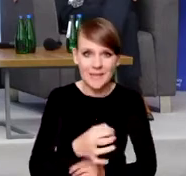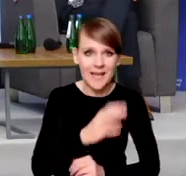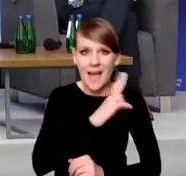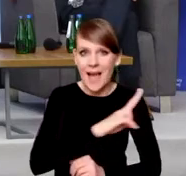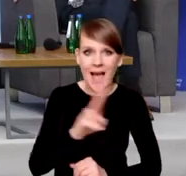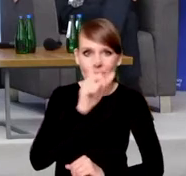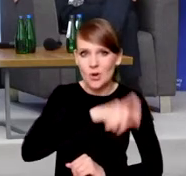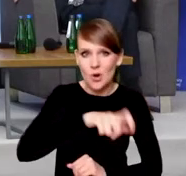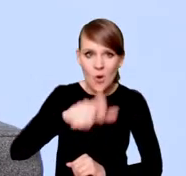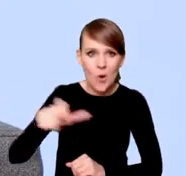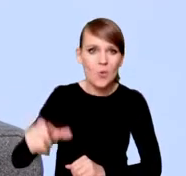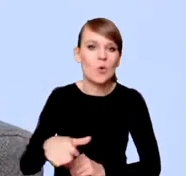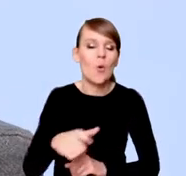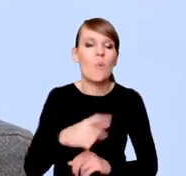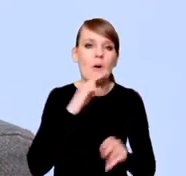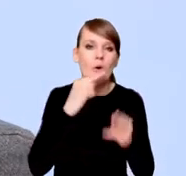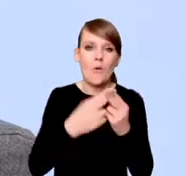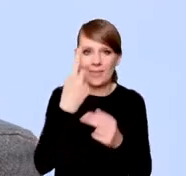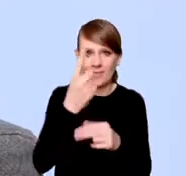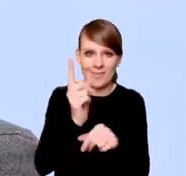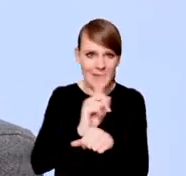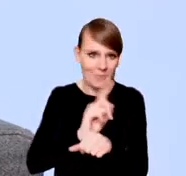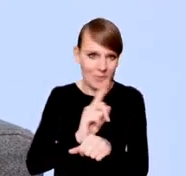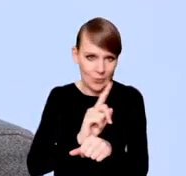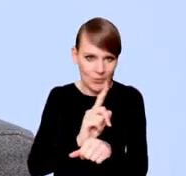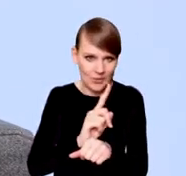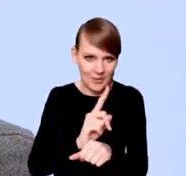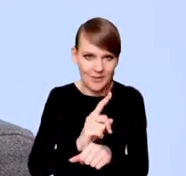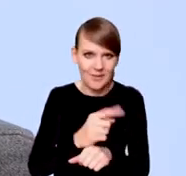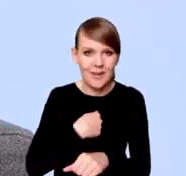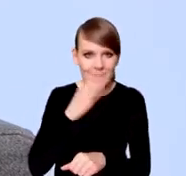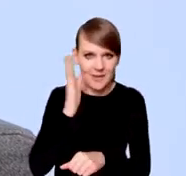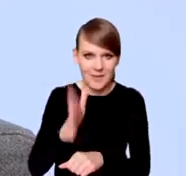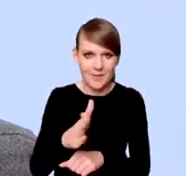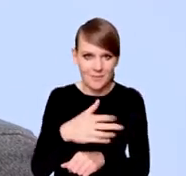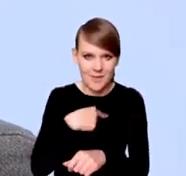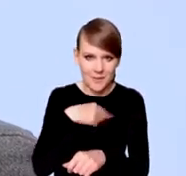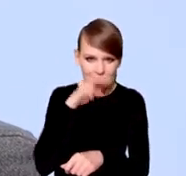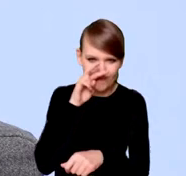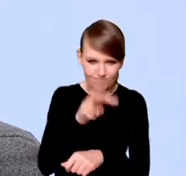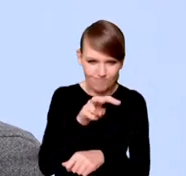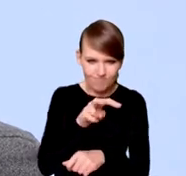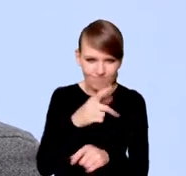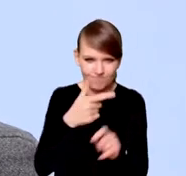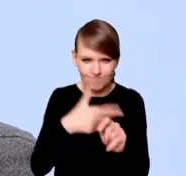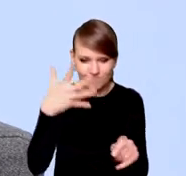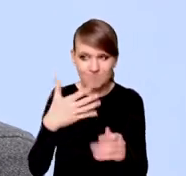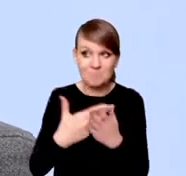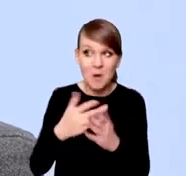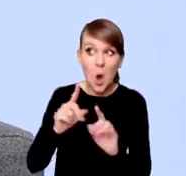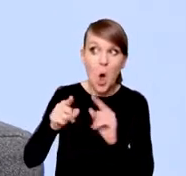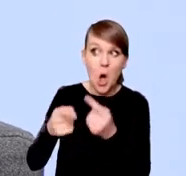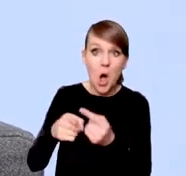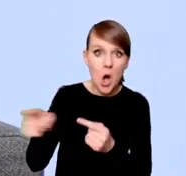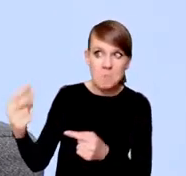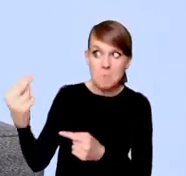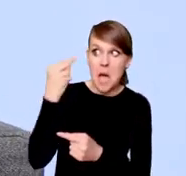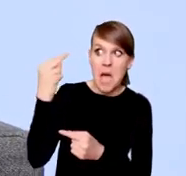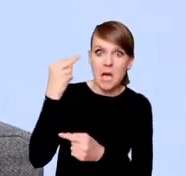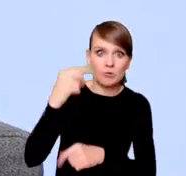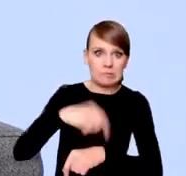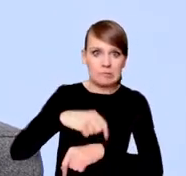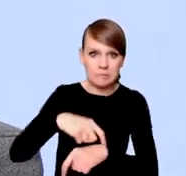Państwa minuta odpowiedzi. Będę srogo patrzył, bo na mnie srogo organizatorzy patrzą.